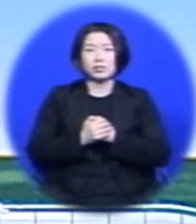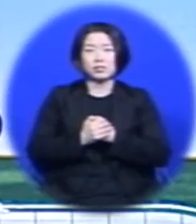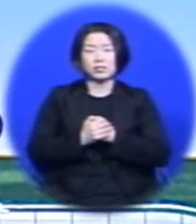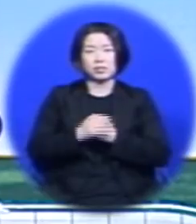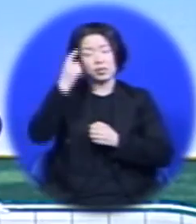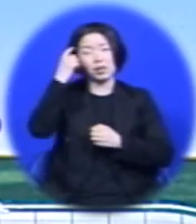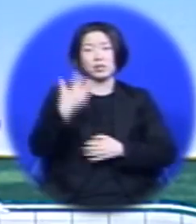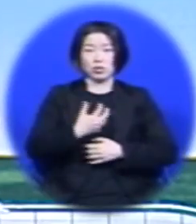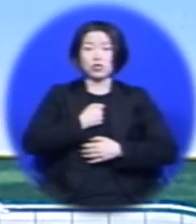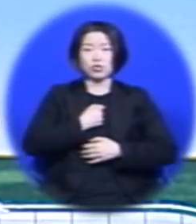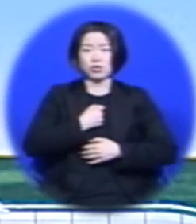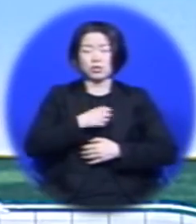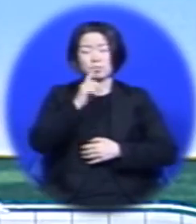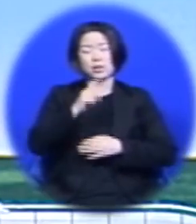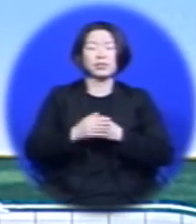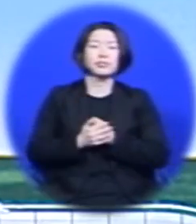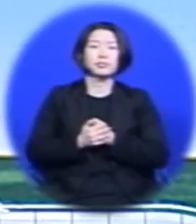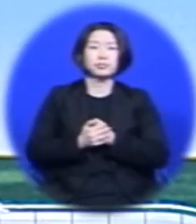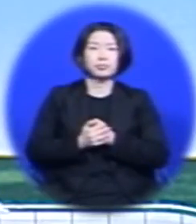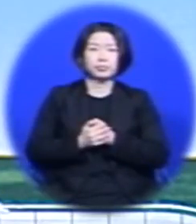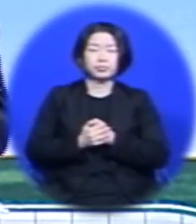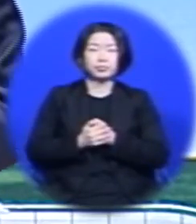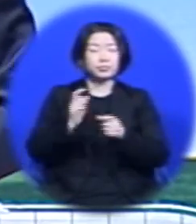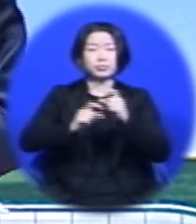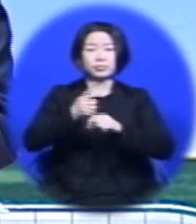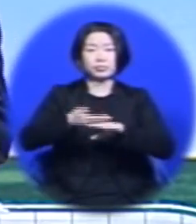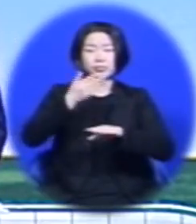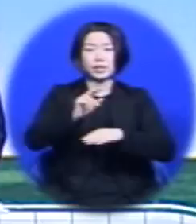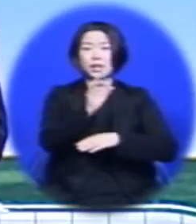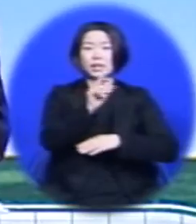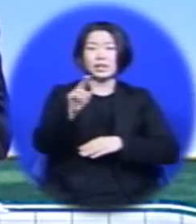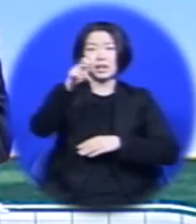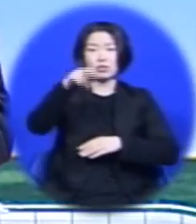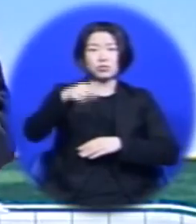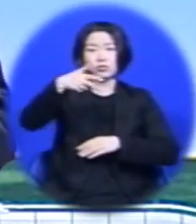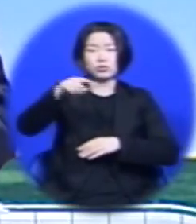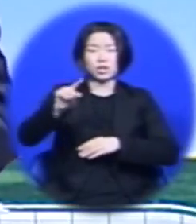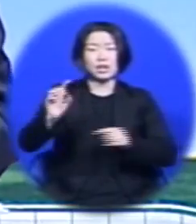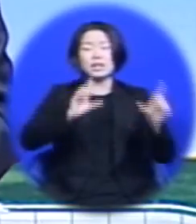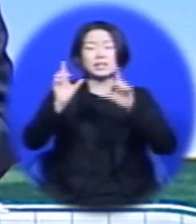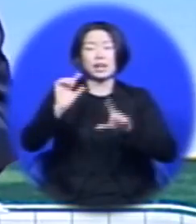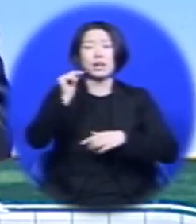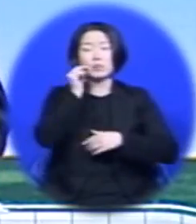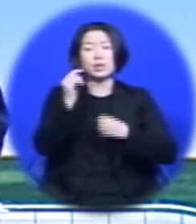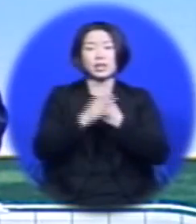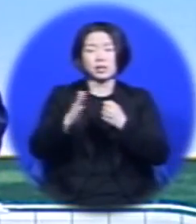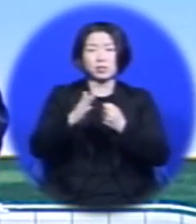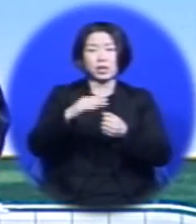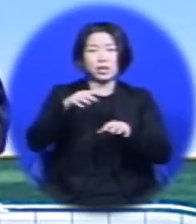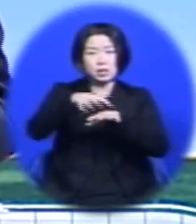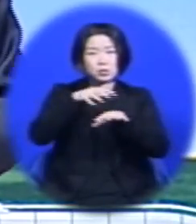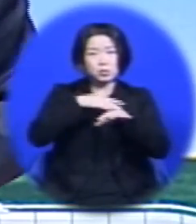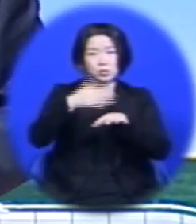충격 이었다고 그럽니다 더이상 야쿠자 생활을 할 수가 없기 때문에 조직의 두목 에 가서 우리가